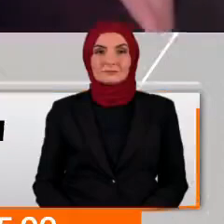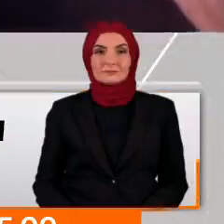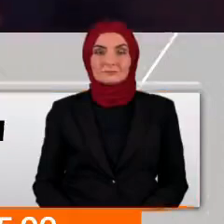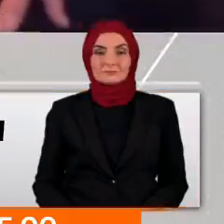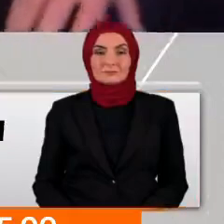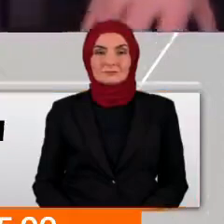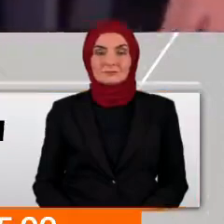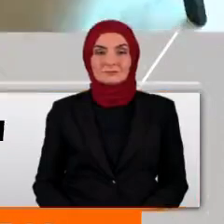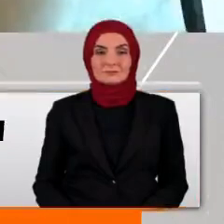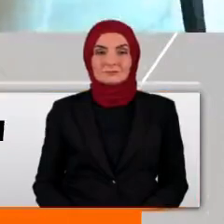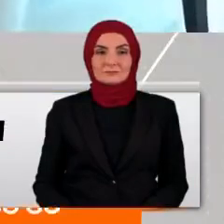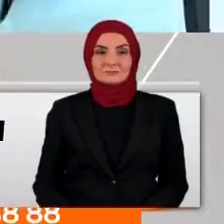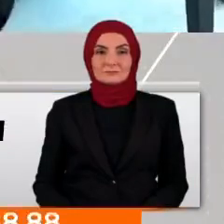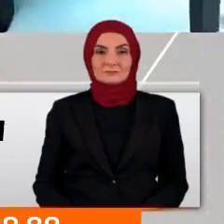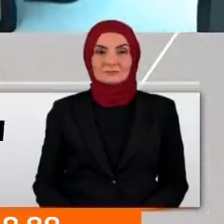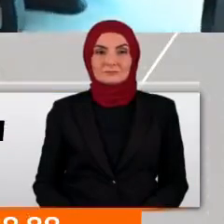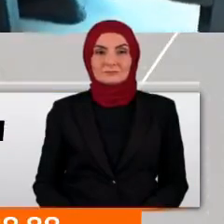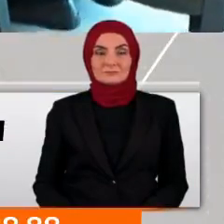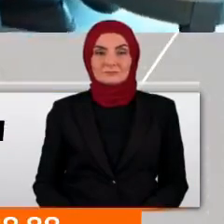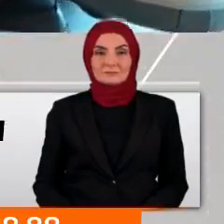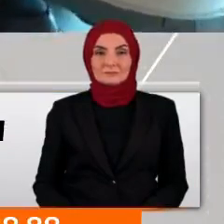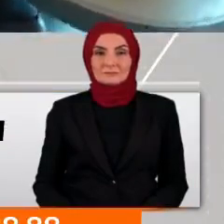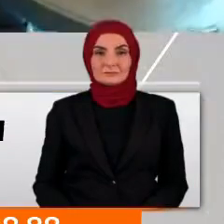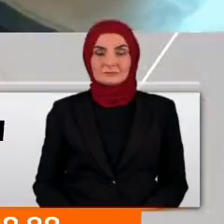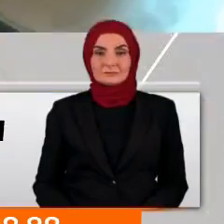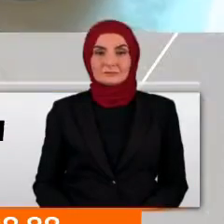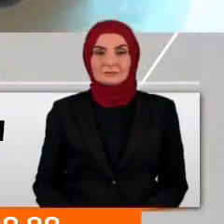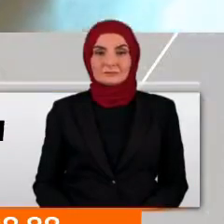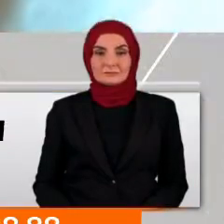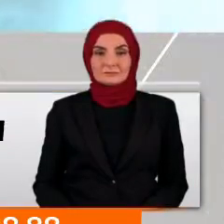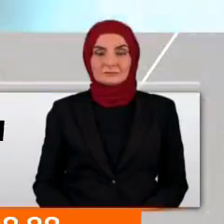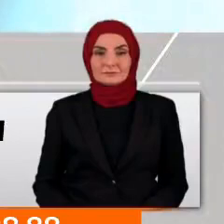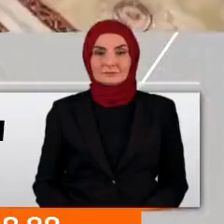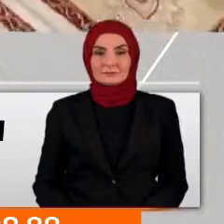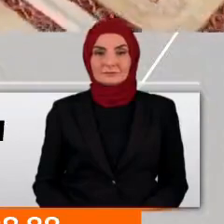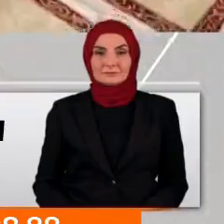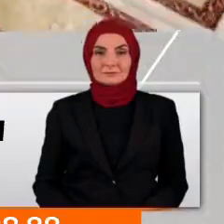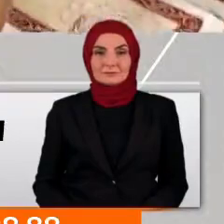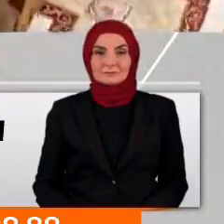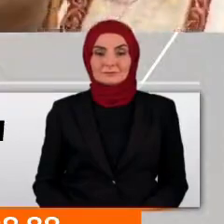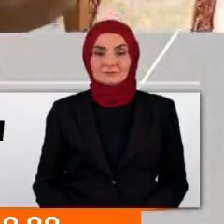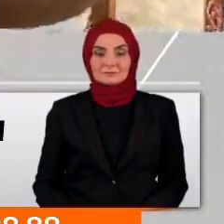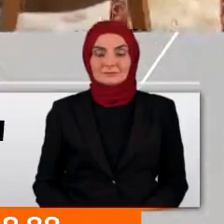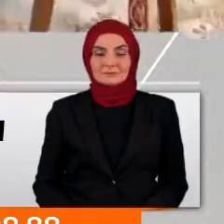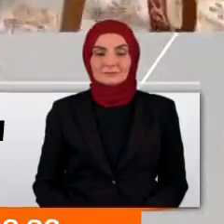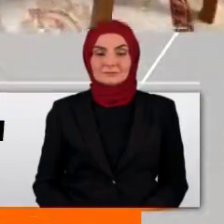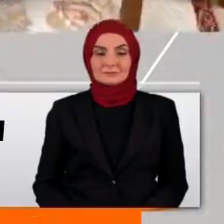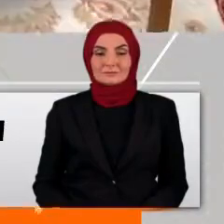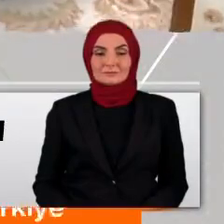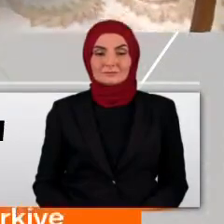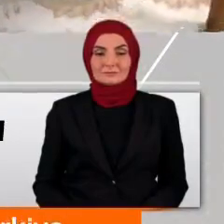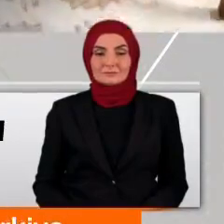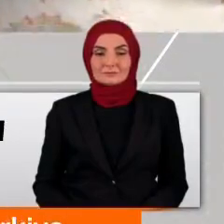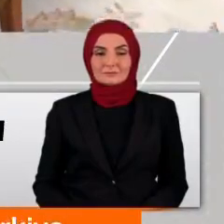ise mal derdinde. Bu dağılmanın olduğu anda biz neredeydik? Dolmabahçe'de